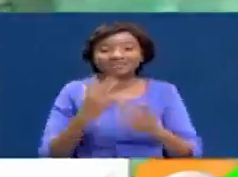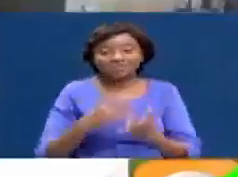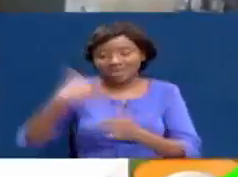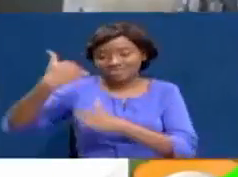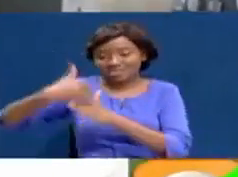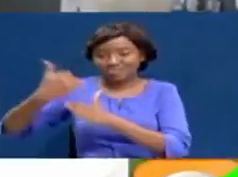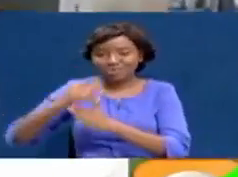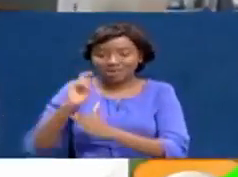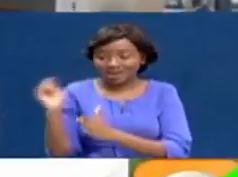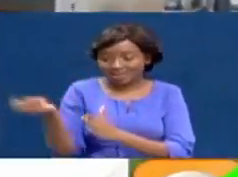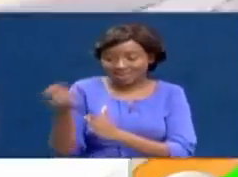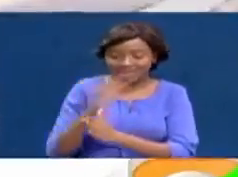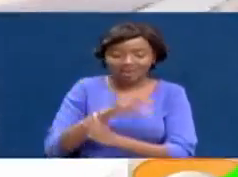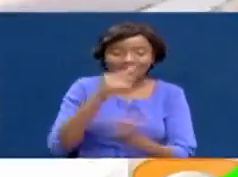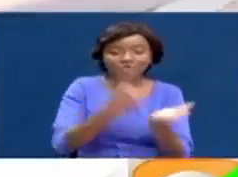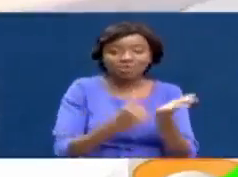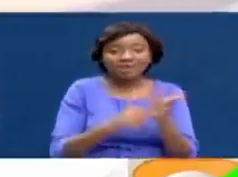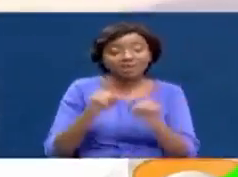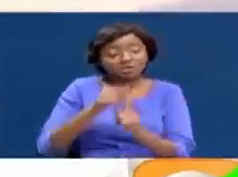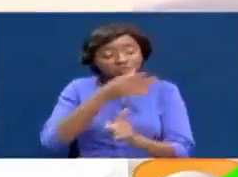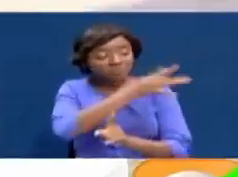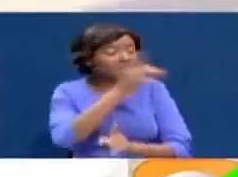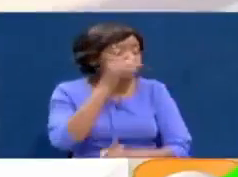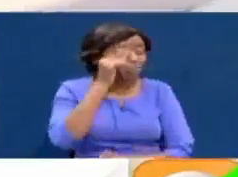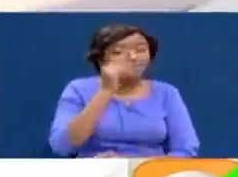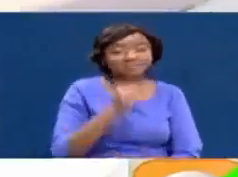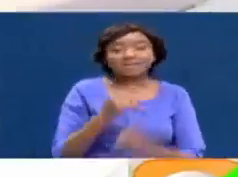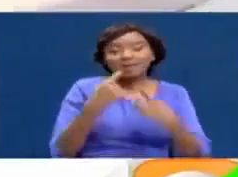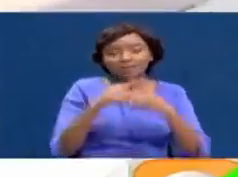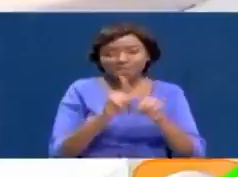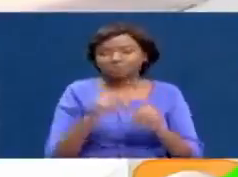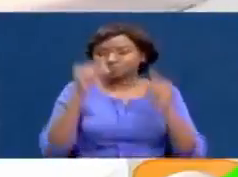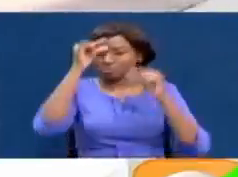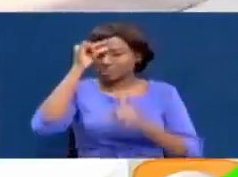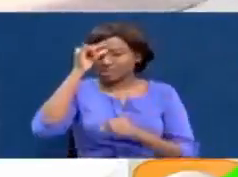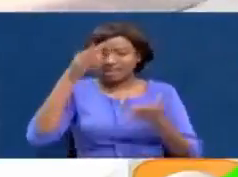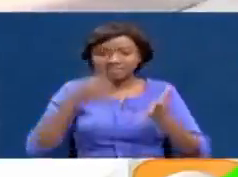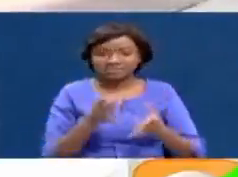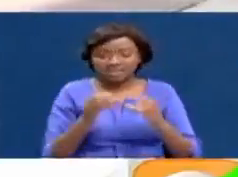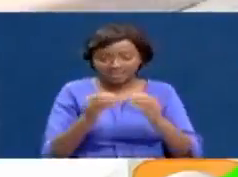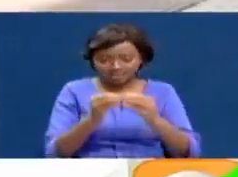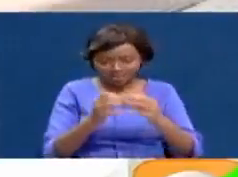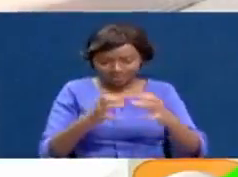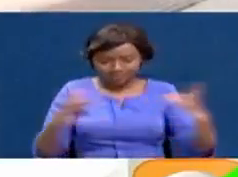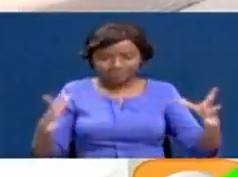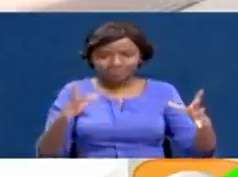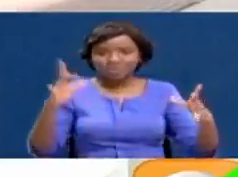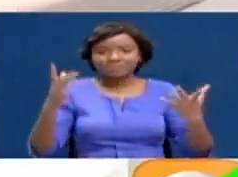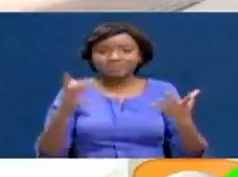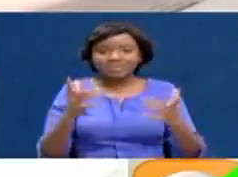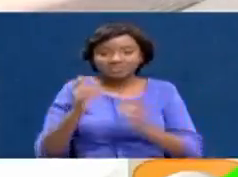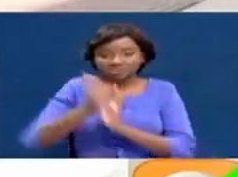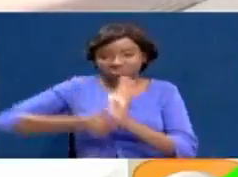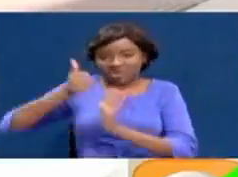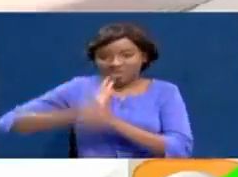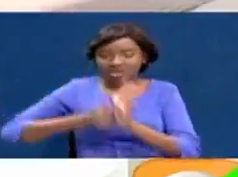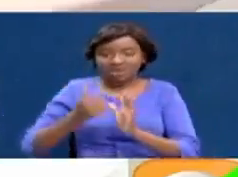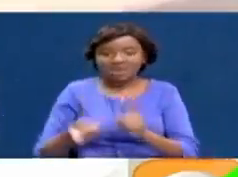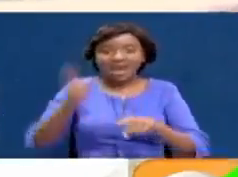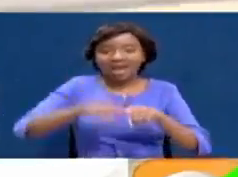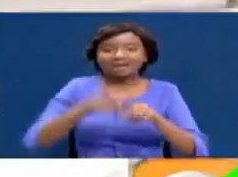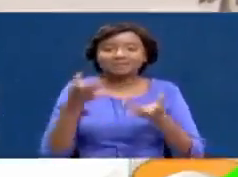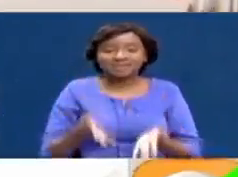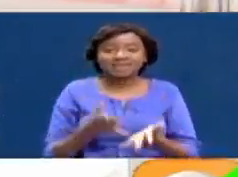na Uganda na vilevile bandarini Mombasa. Kadhalika serikali imeongeza idadi ya treni kutoka 40 hadi